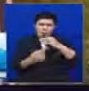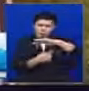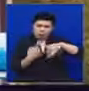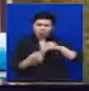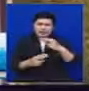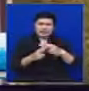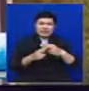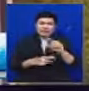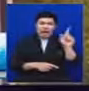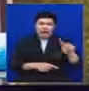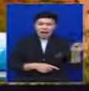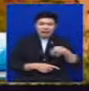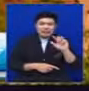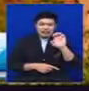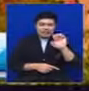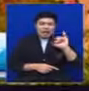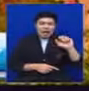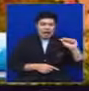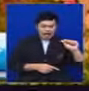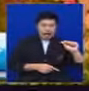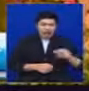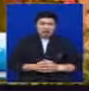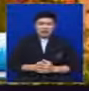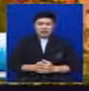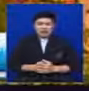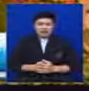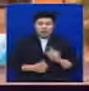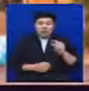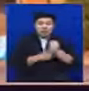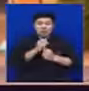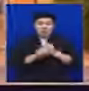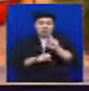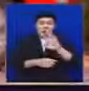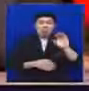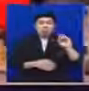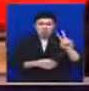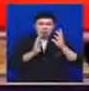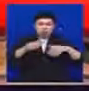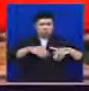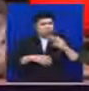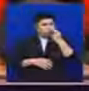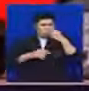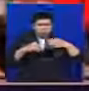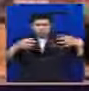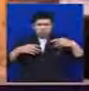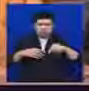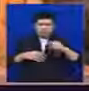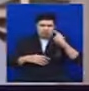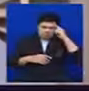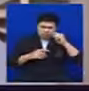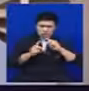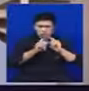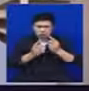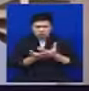รือ EIA และยืนยันถึงการประชุมเมื่อปี2552ที่ชาวบ้านไม่เห็นด้วยกับการดำเนินโครงการดังกล่